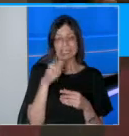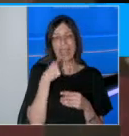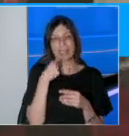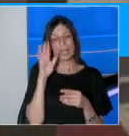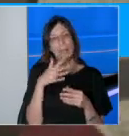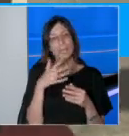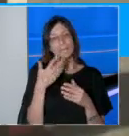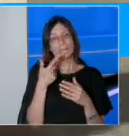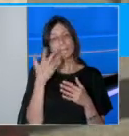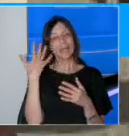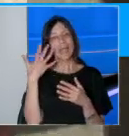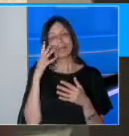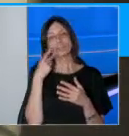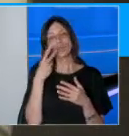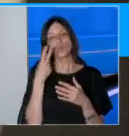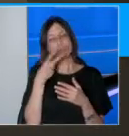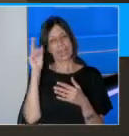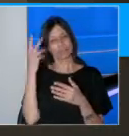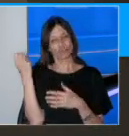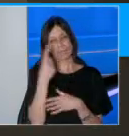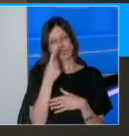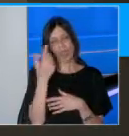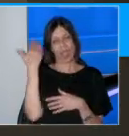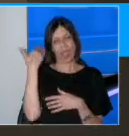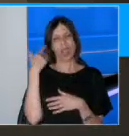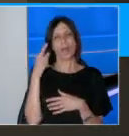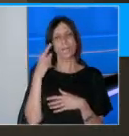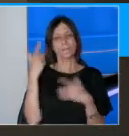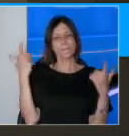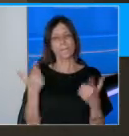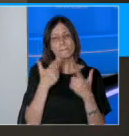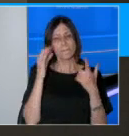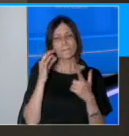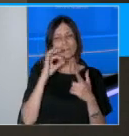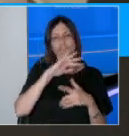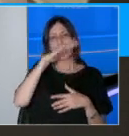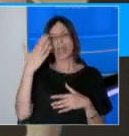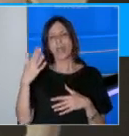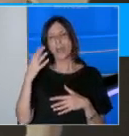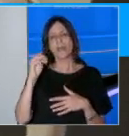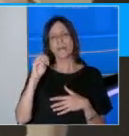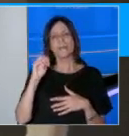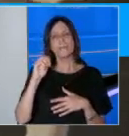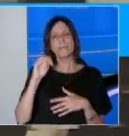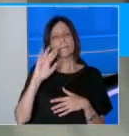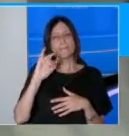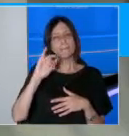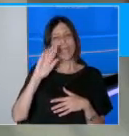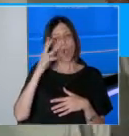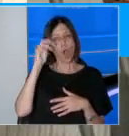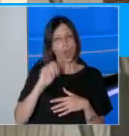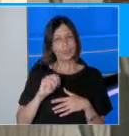מה שראינו לפני קצת יותר משבוע במירון, בהילולת רבי שמעון בר יוחאי. לא הבנתי מה אמר סגן